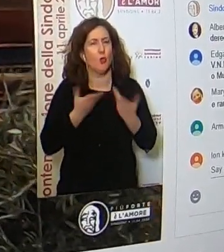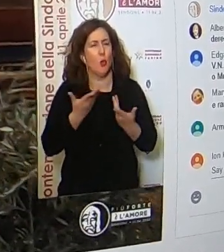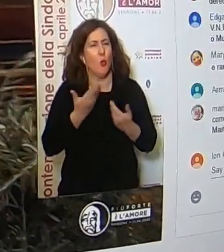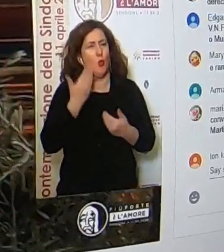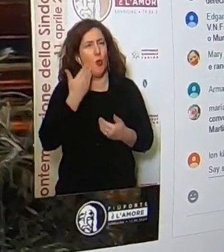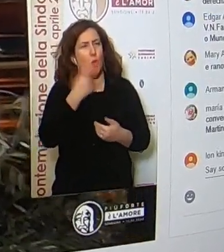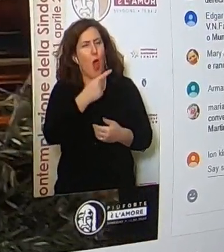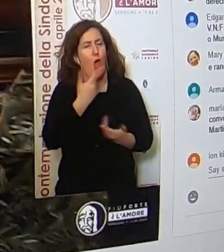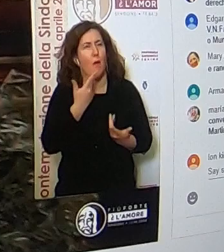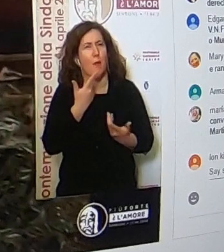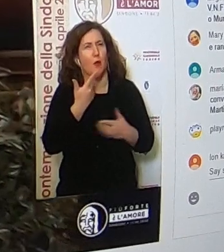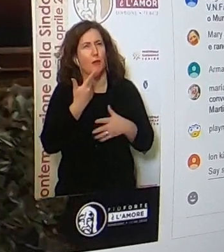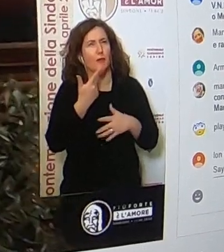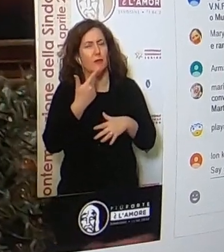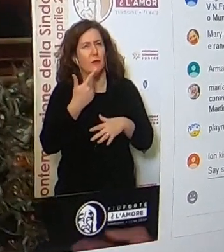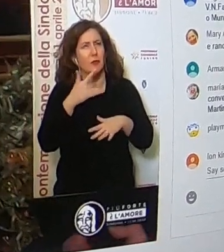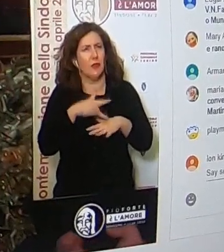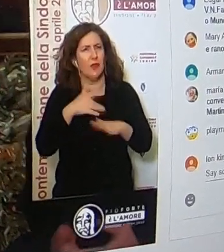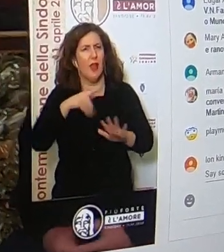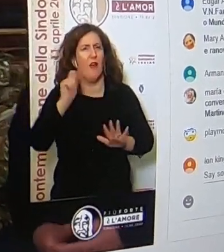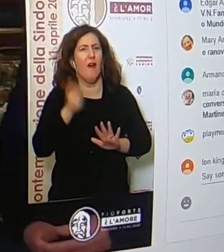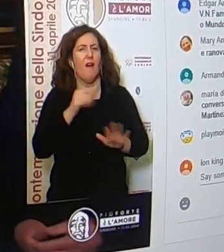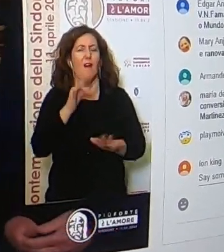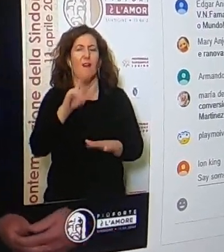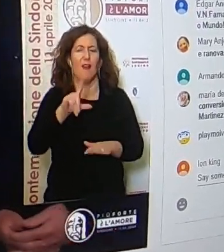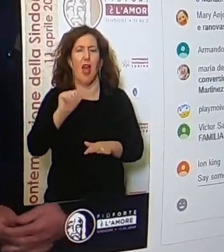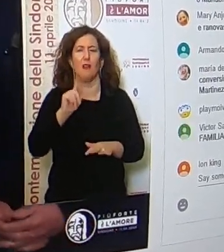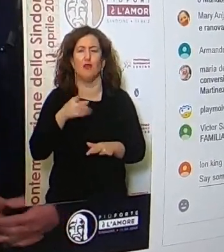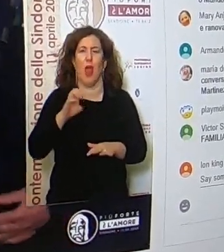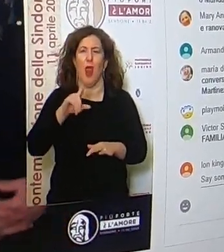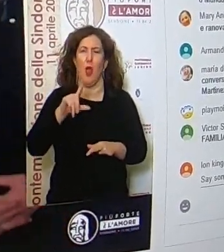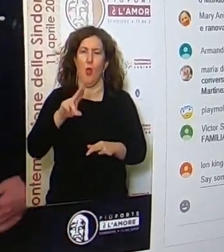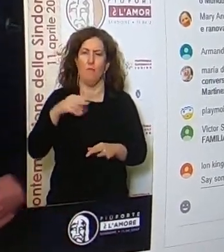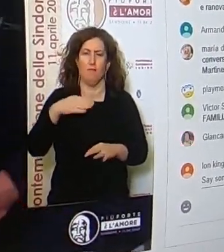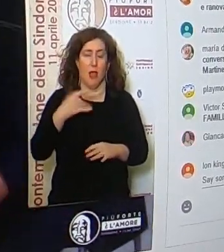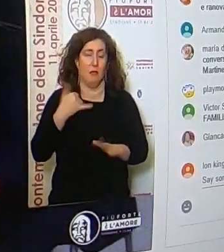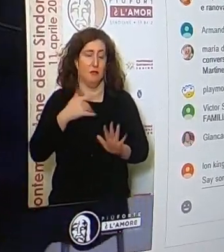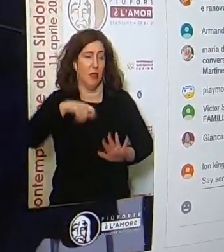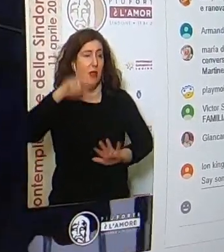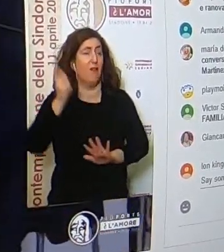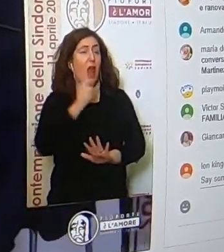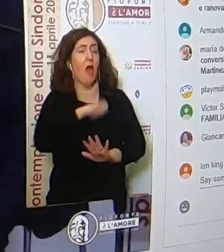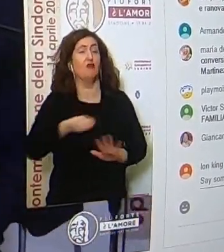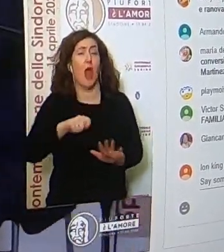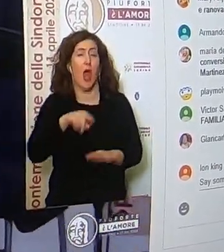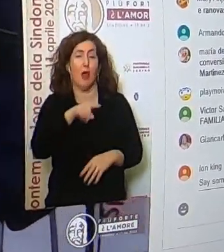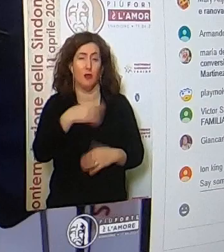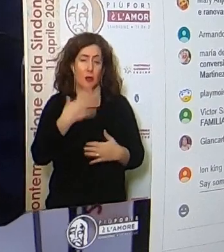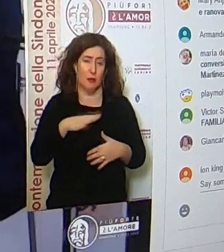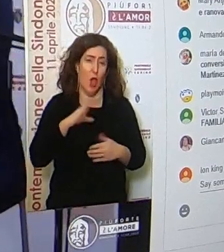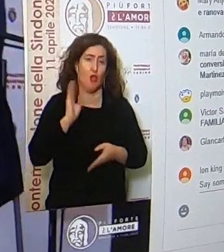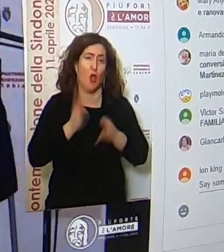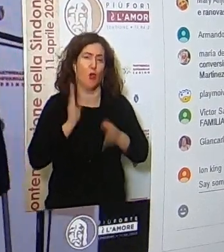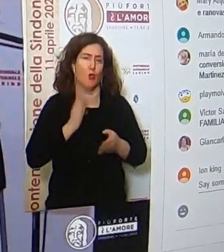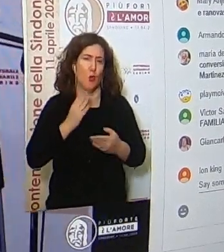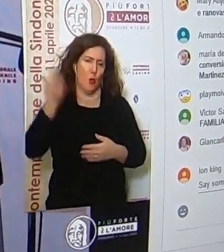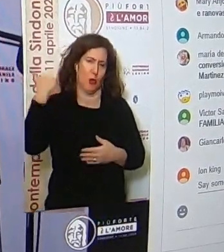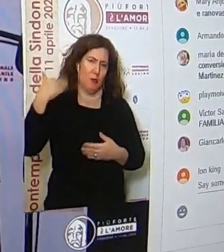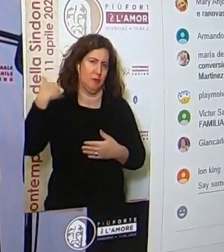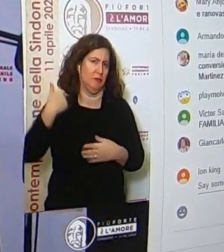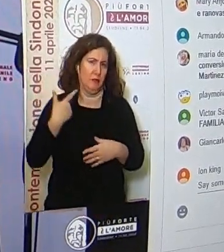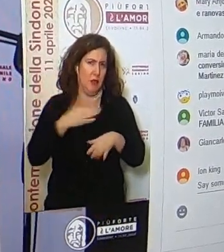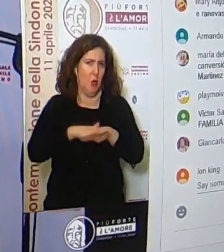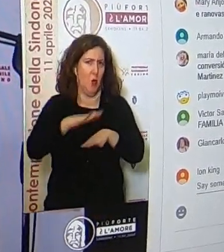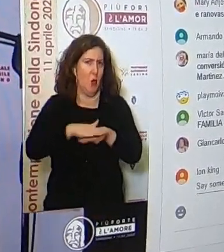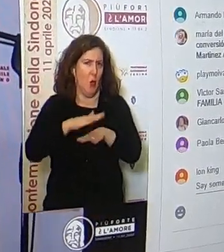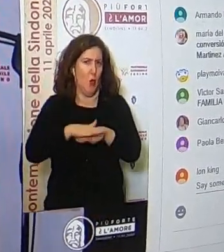quell'uomo ha subito, il flagellum? Sicuramente la flagellazione era una tortura molto comune nell'antichità, e